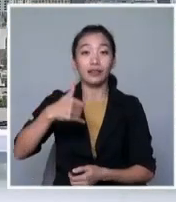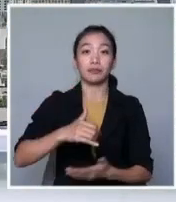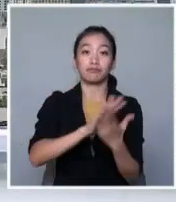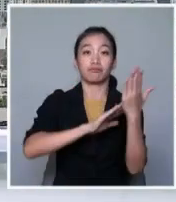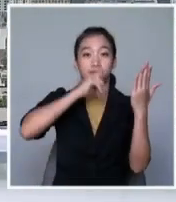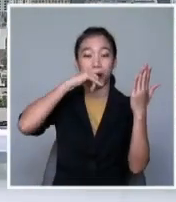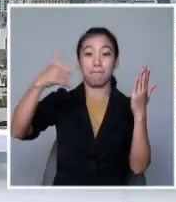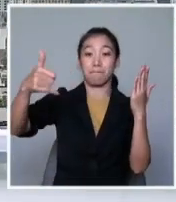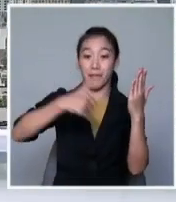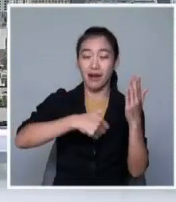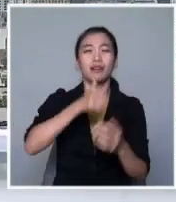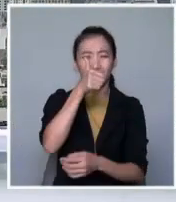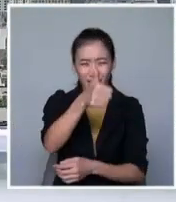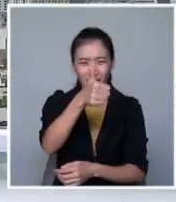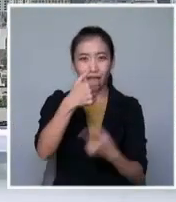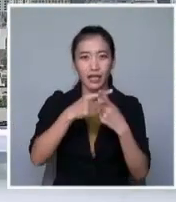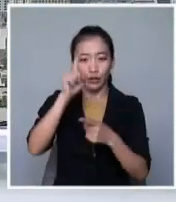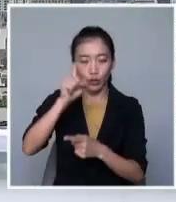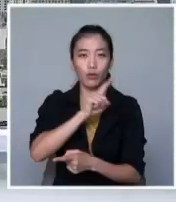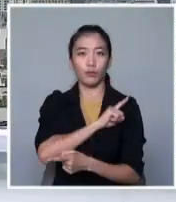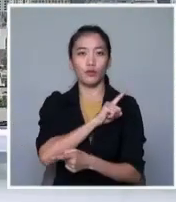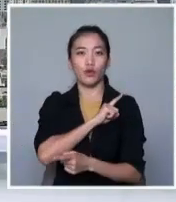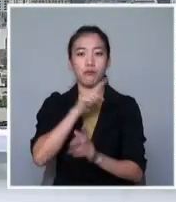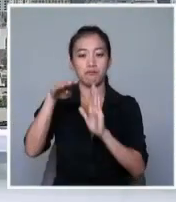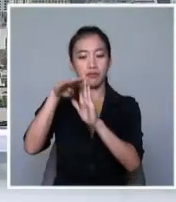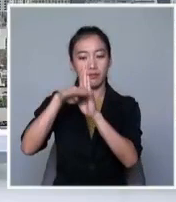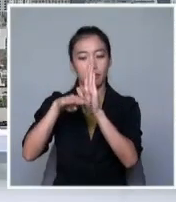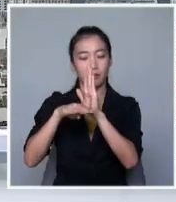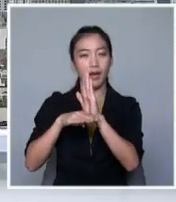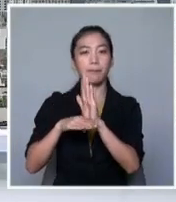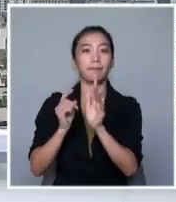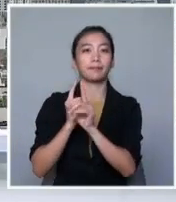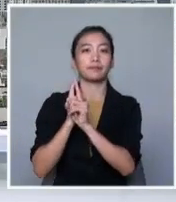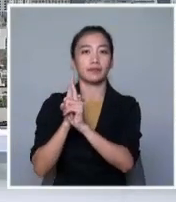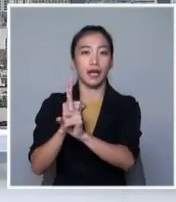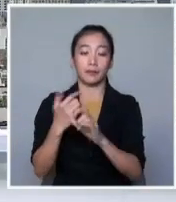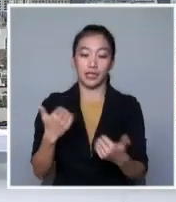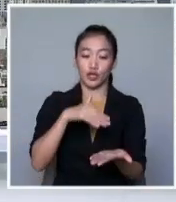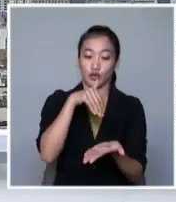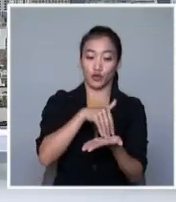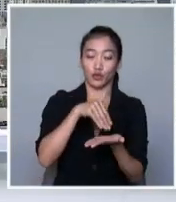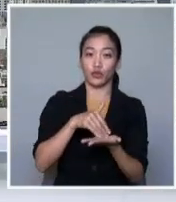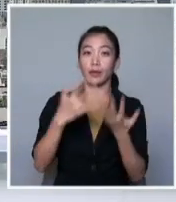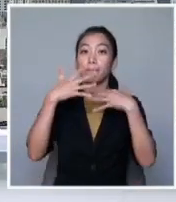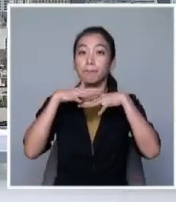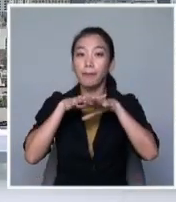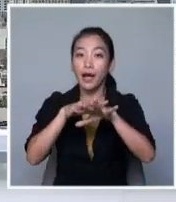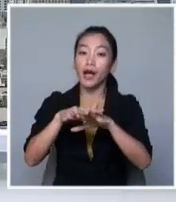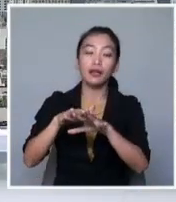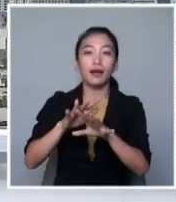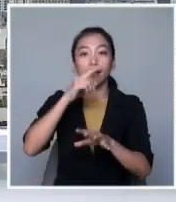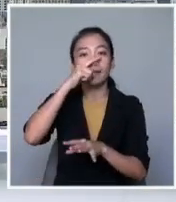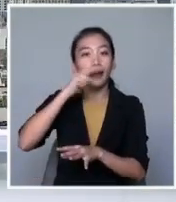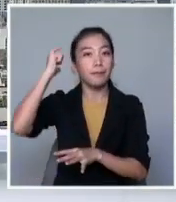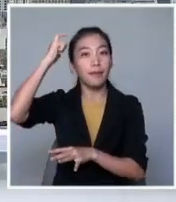มีความรับผิดชอบนะครับเดินทางเข้ามาในระบบที่ถูกที่ควรเขาก็มีการตั้งศูนย์ประสานงานระหว่างไทยกับเมียนมาแล้วก็แจ้งไปที่ศูนย์นั้นแล้วกันเพราะอย่างที่เราทราบ